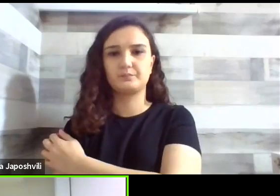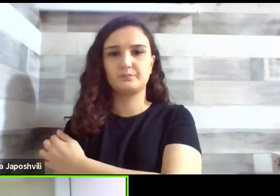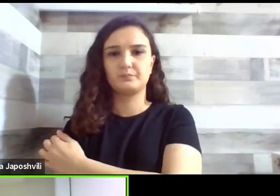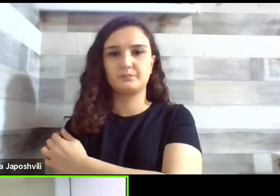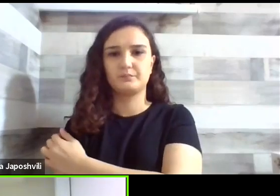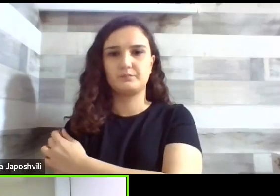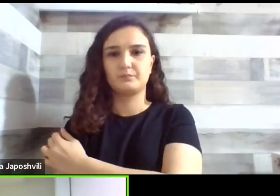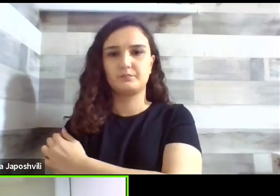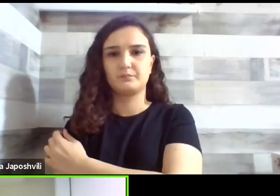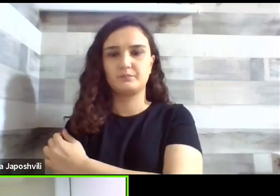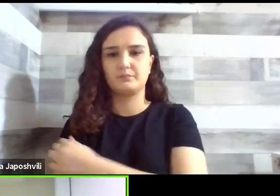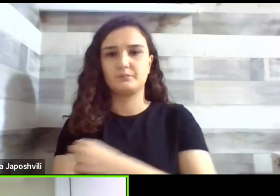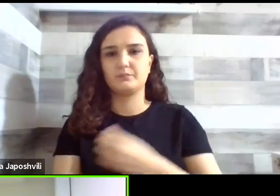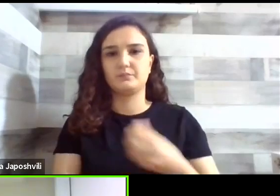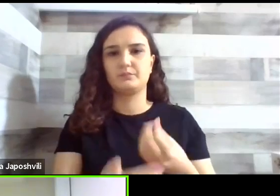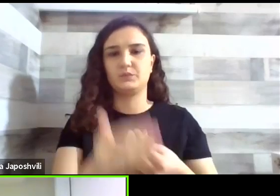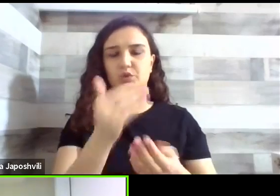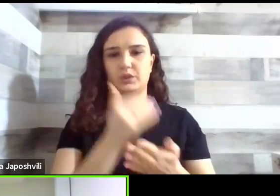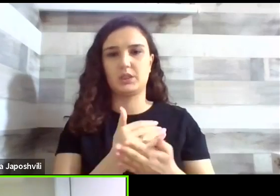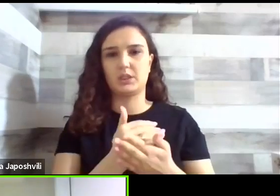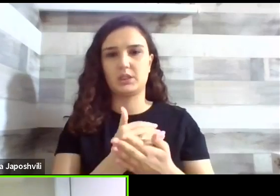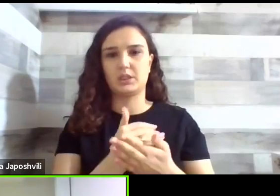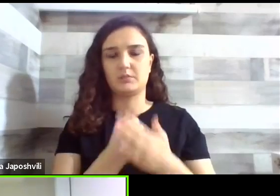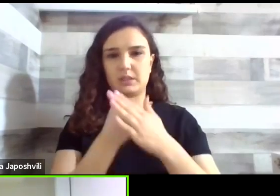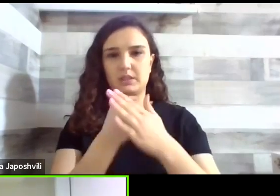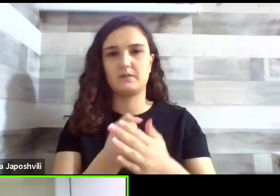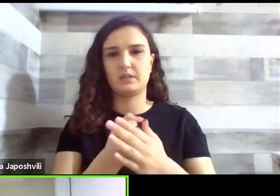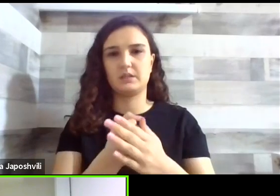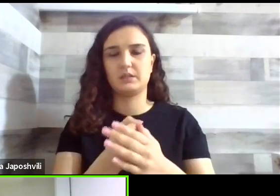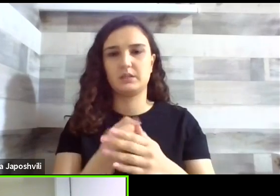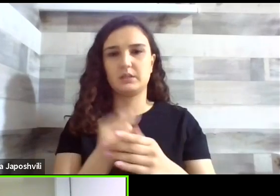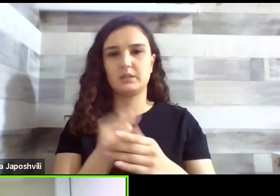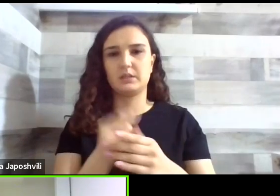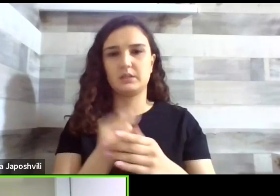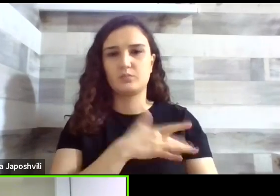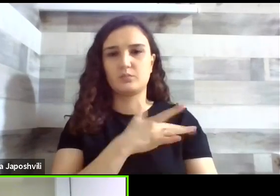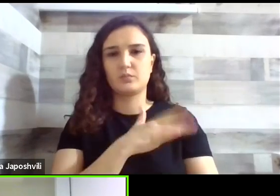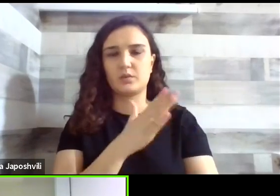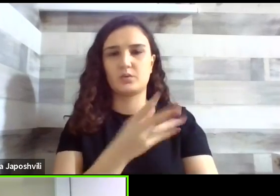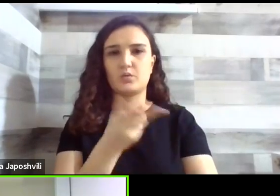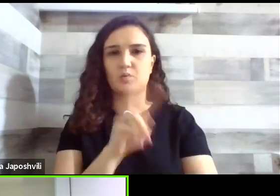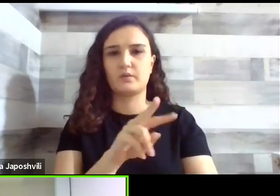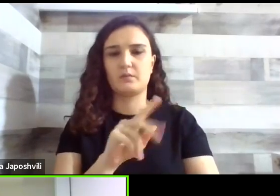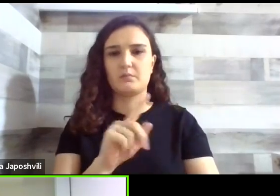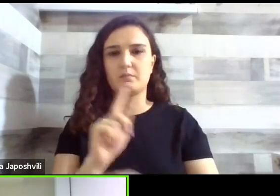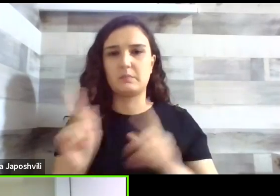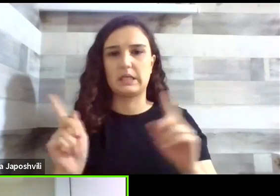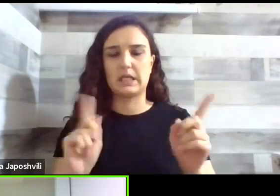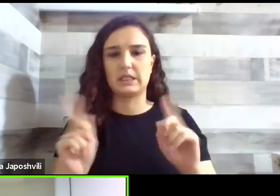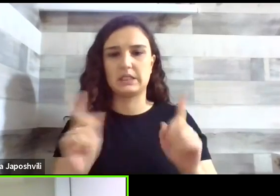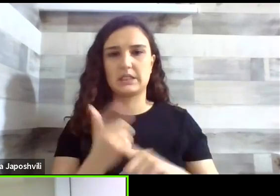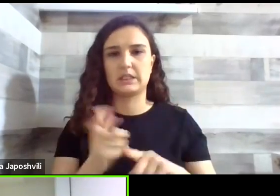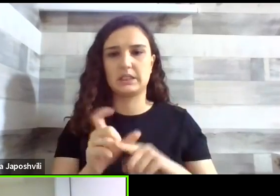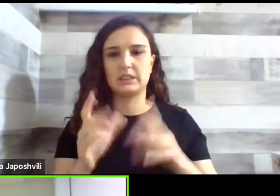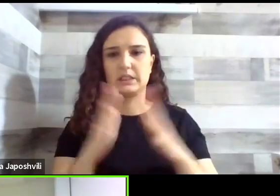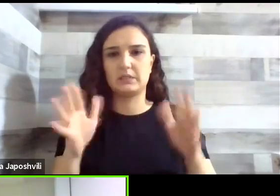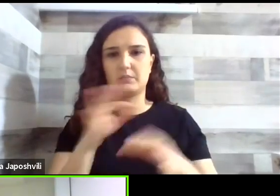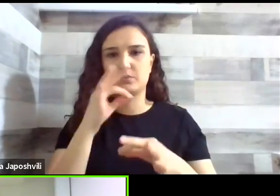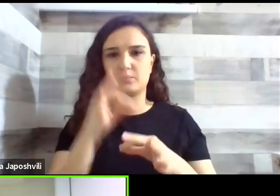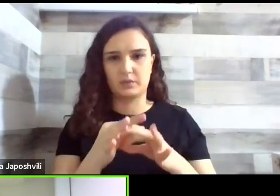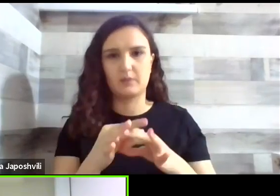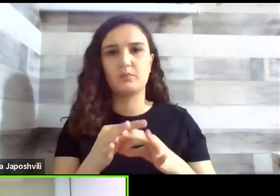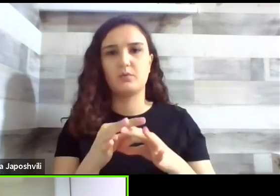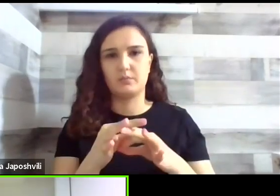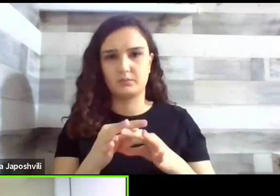შედეგზე გასვლა განსაკუთრებით დისტანციური მომსახურების დროს არის ორივე მხარის ძალიან მაღალი